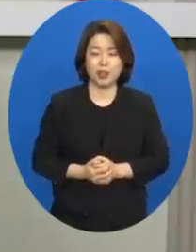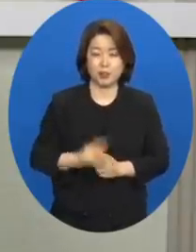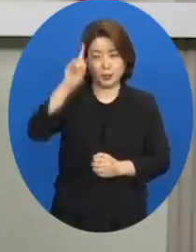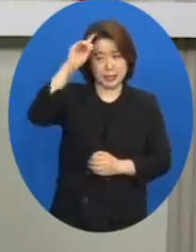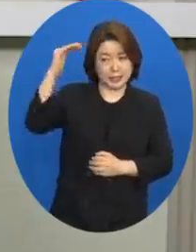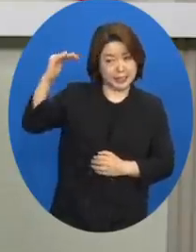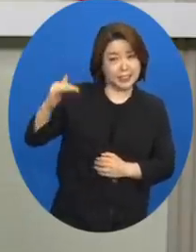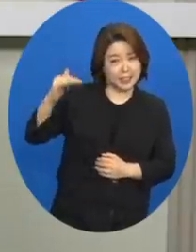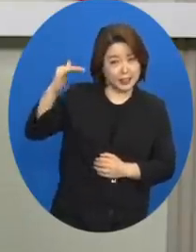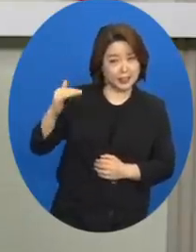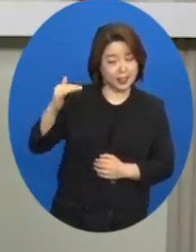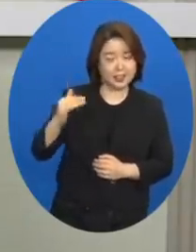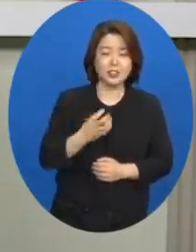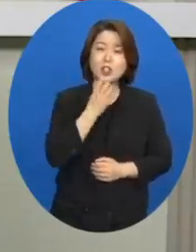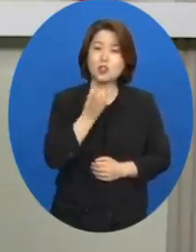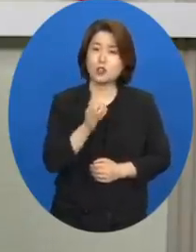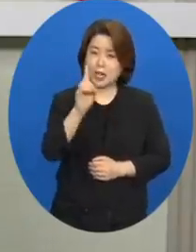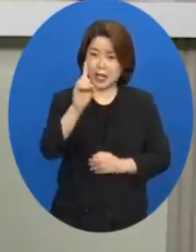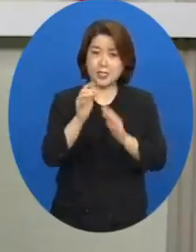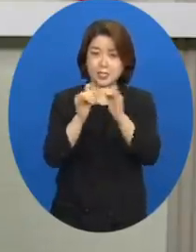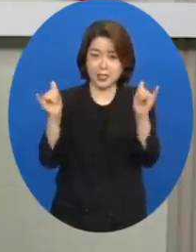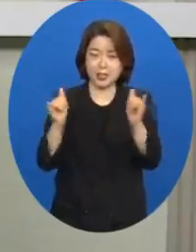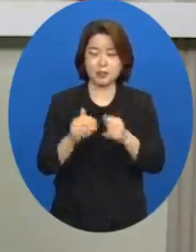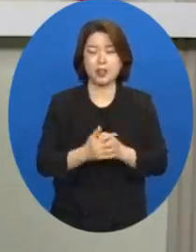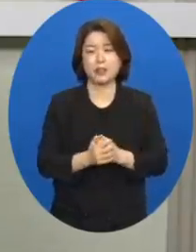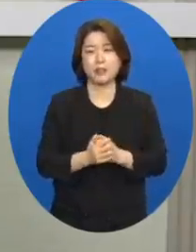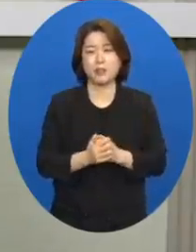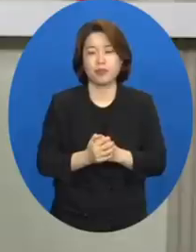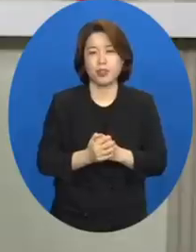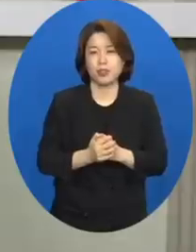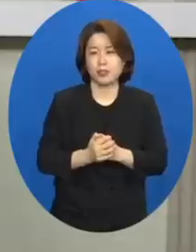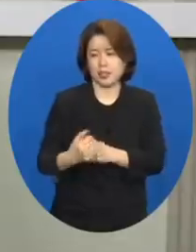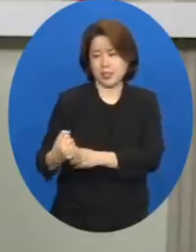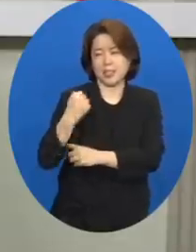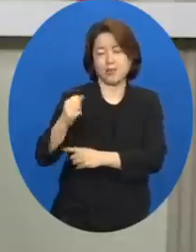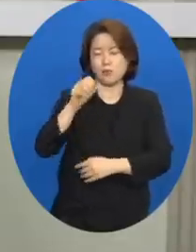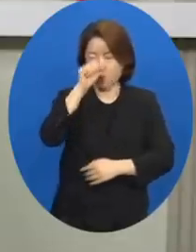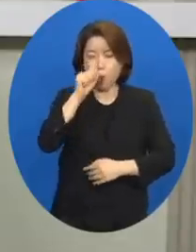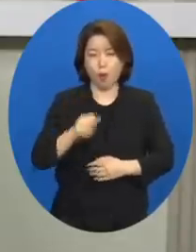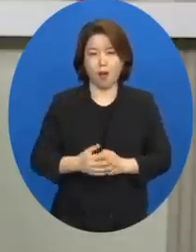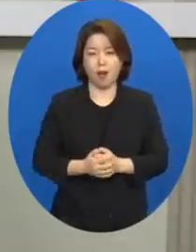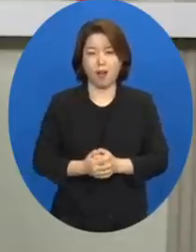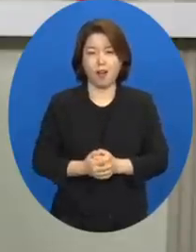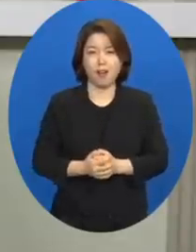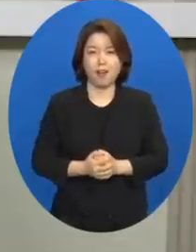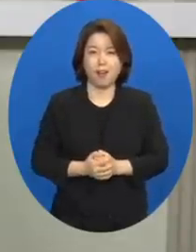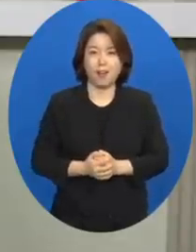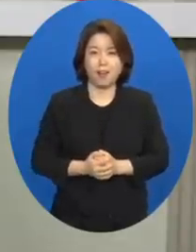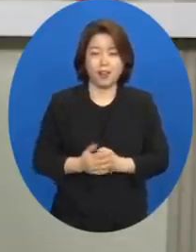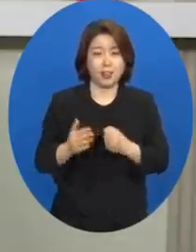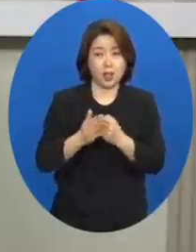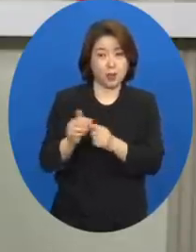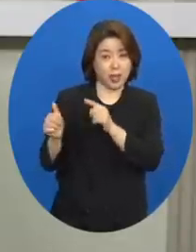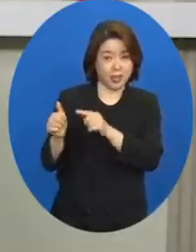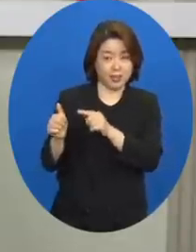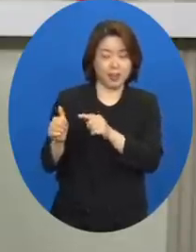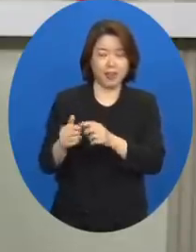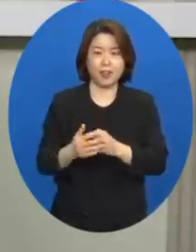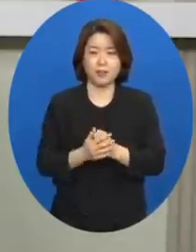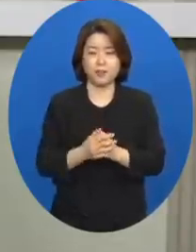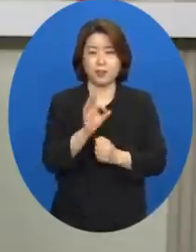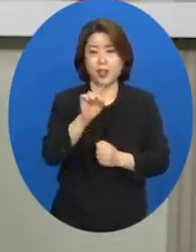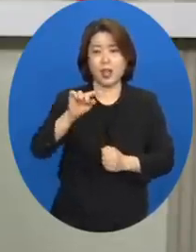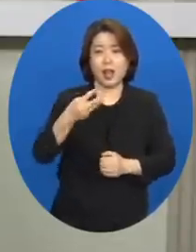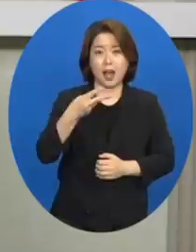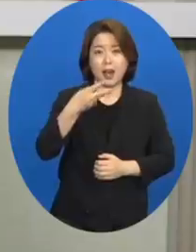작은 유대인 한 사람이 아주 힘이 좋았습니다 그래서 그가 아 알레스카